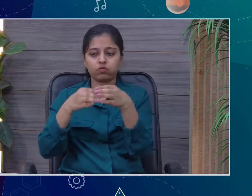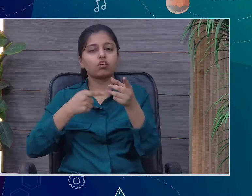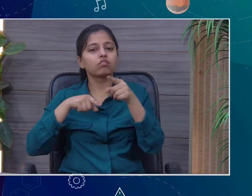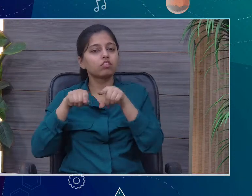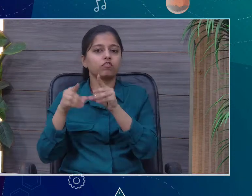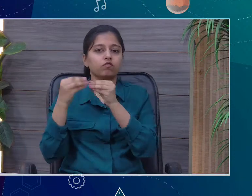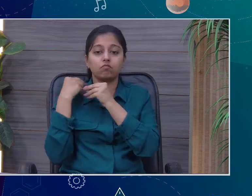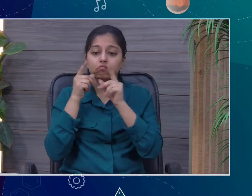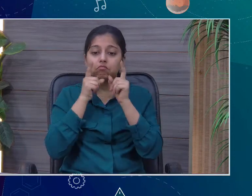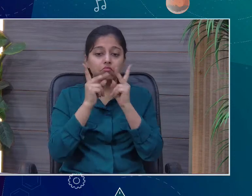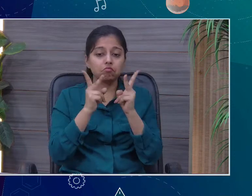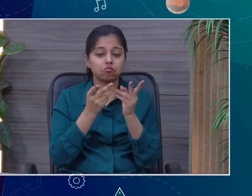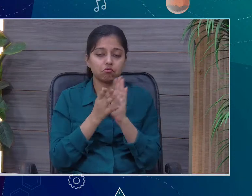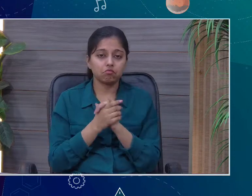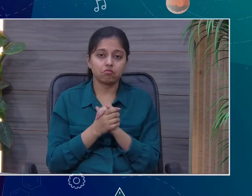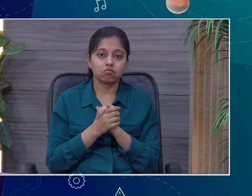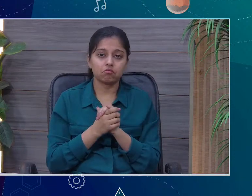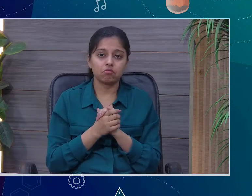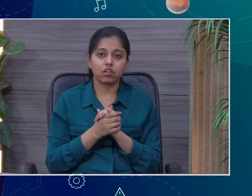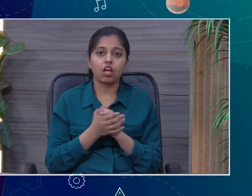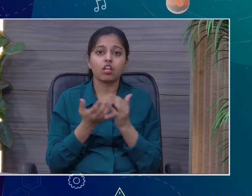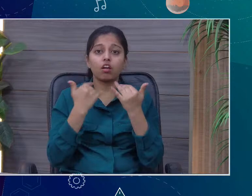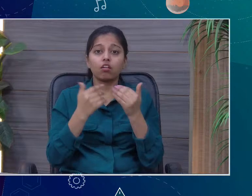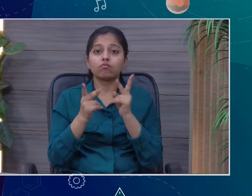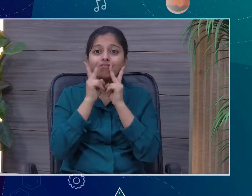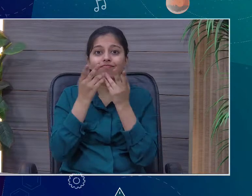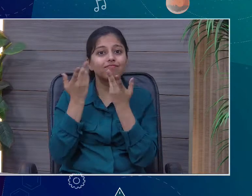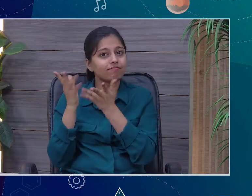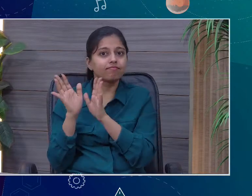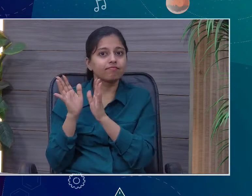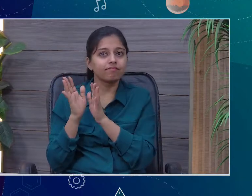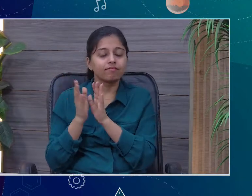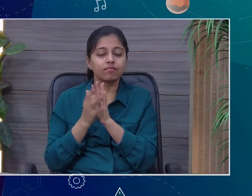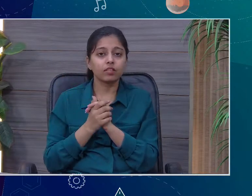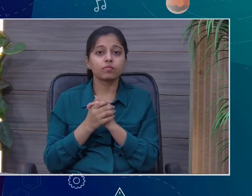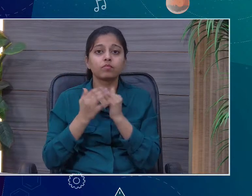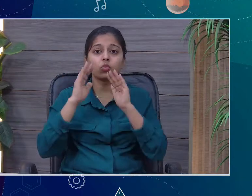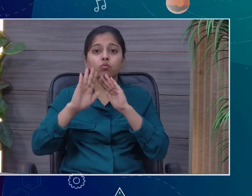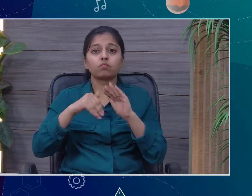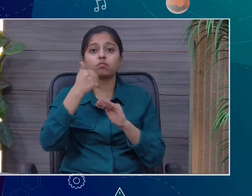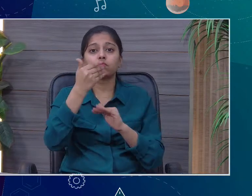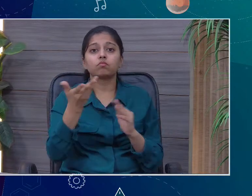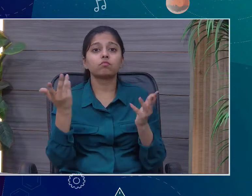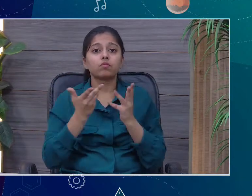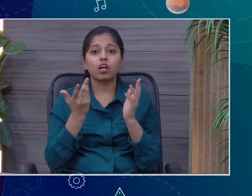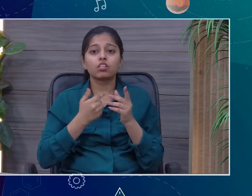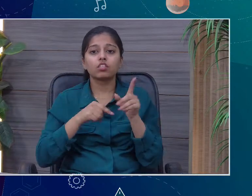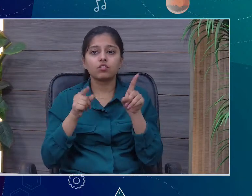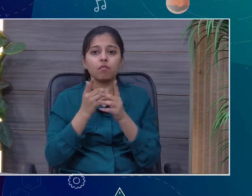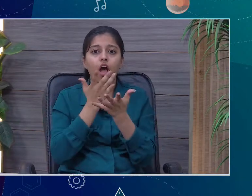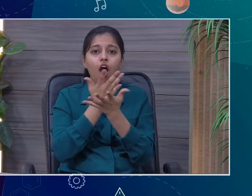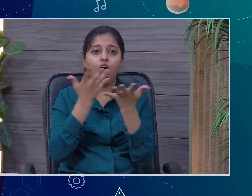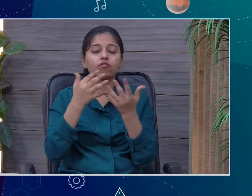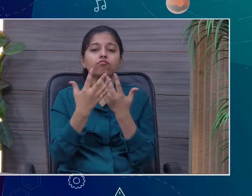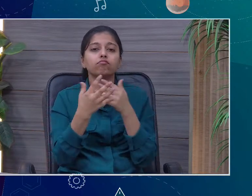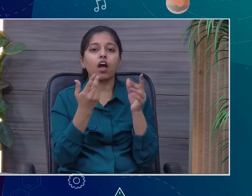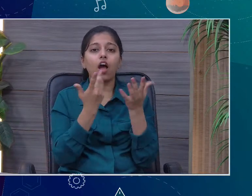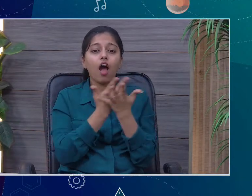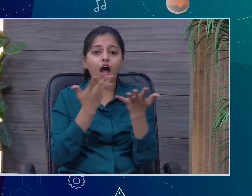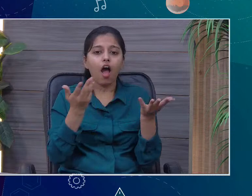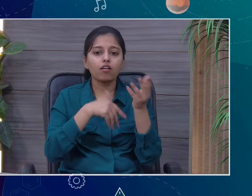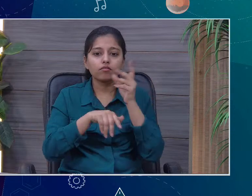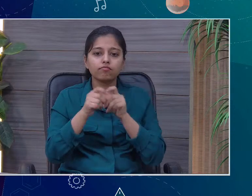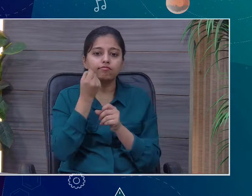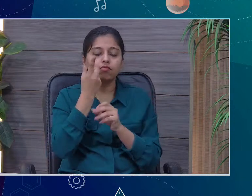विद ग्रेट केयर. तो अभी ये देखा आपने. फिर उसके बाद में हम आइडेंटिफाई द ऑब्जेक्ट फ्रॉम इट शैडो.